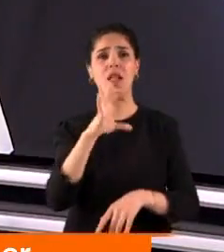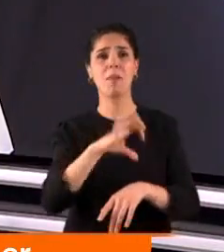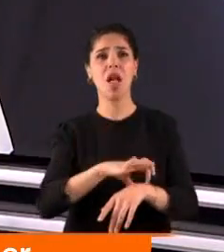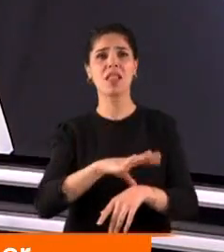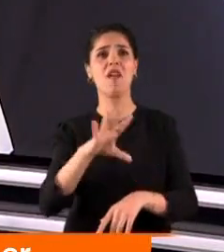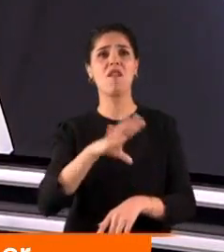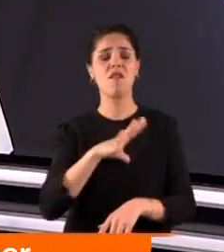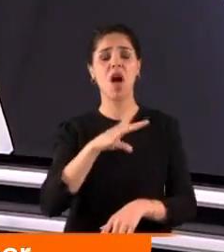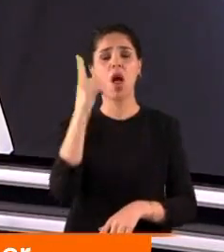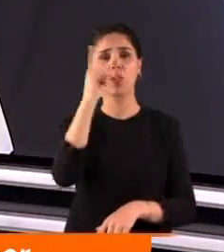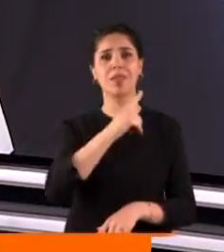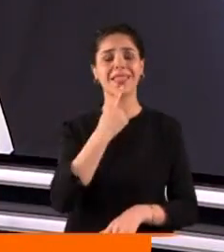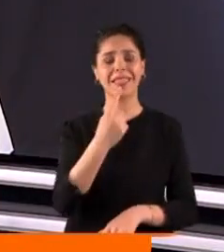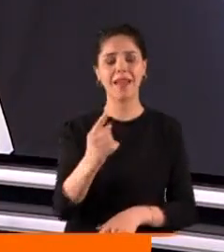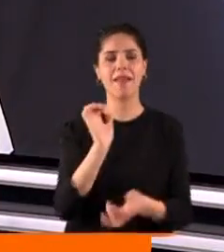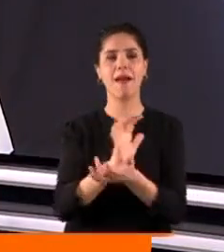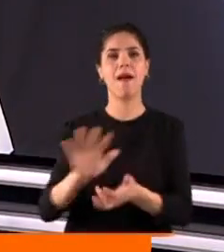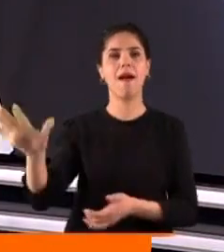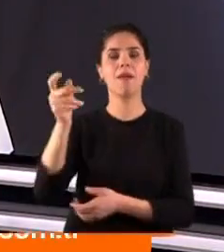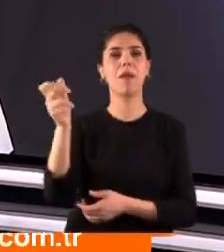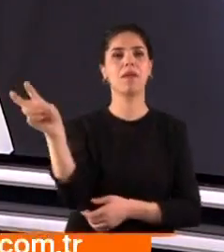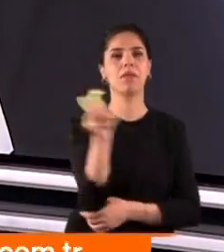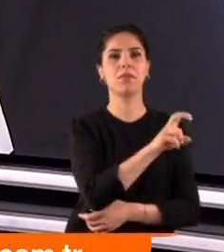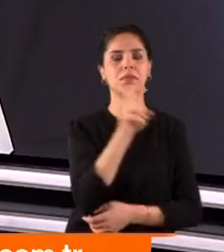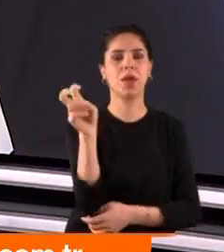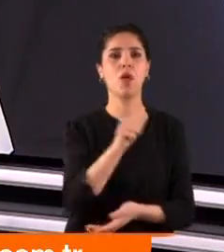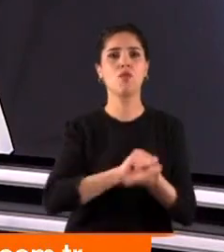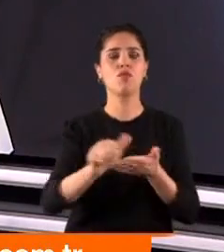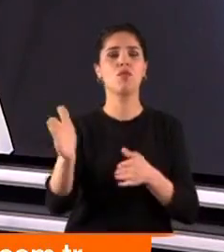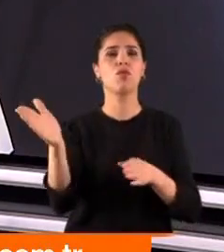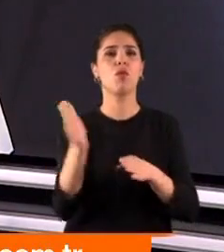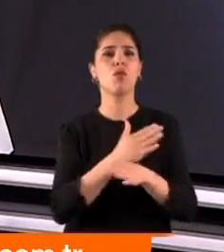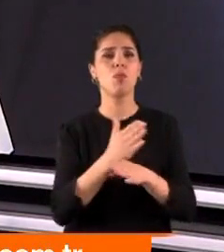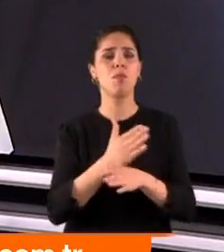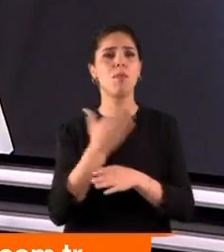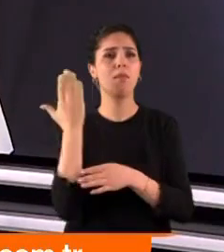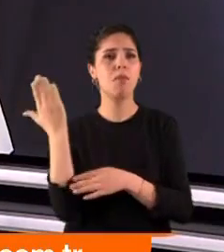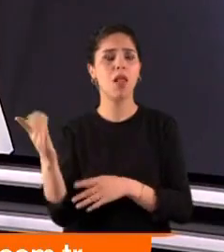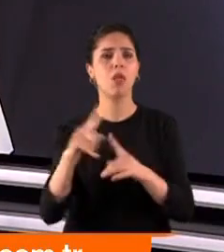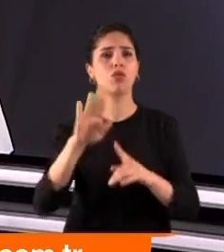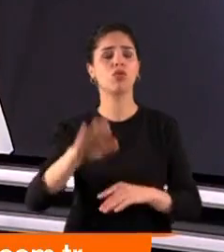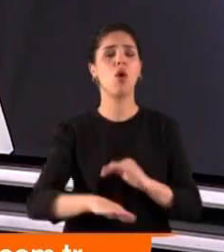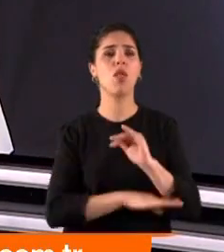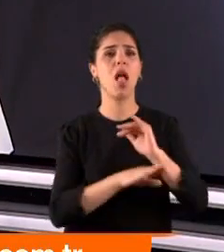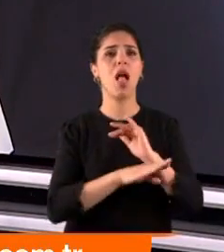için kullanıyorsa kelimeler tükeniyor. İşte tüm varlığını torununun hayatı için seferber eden anneannenin 9